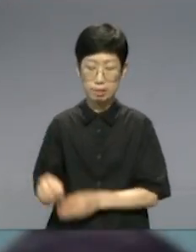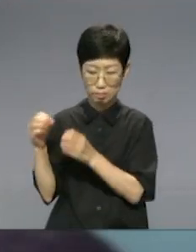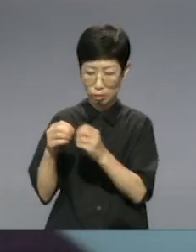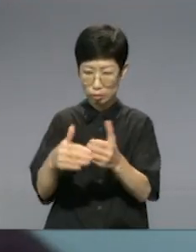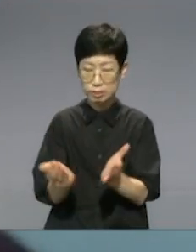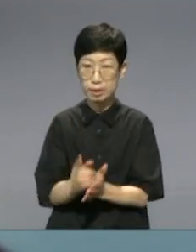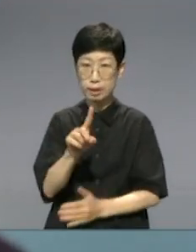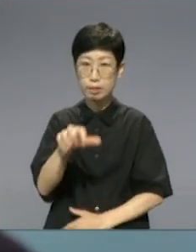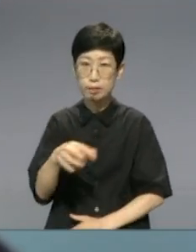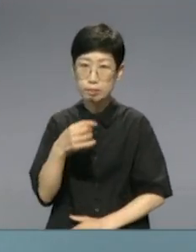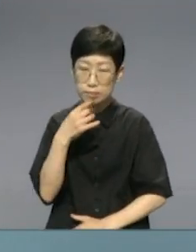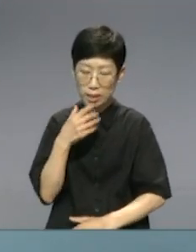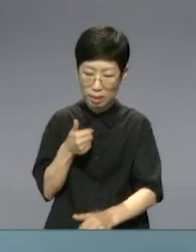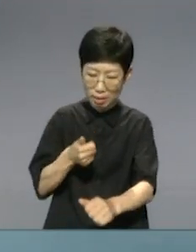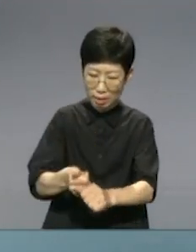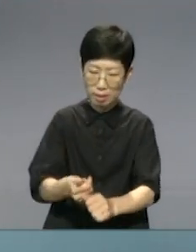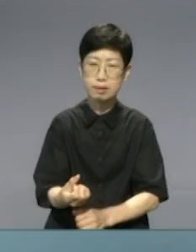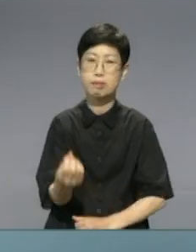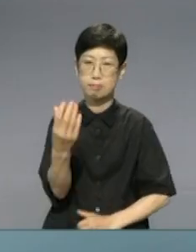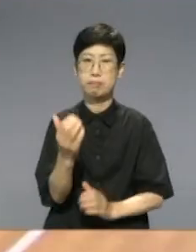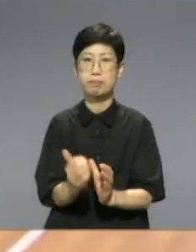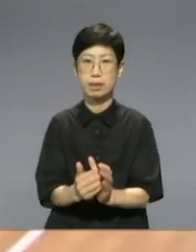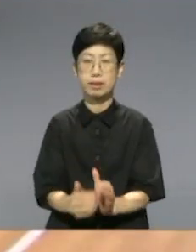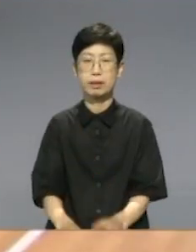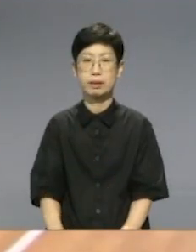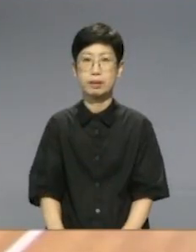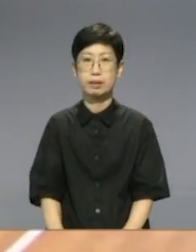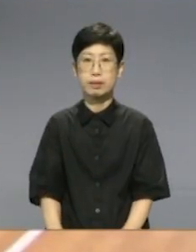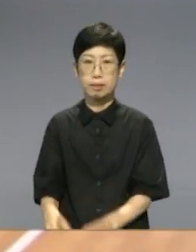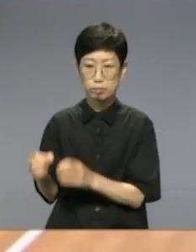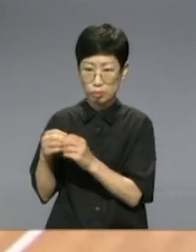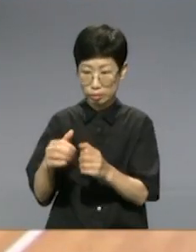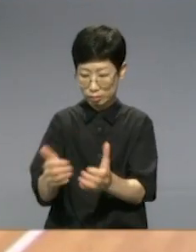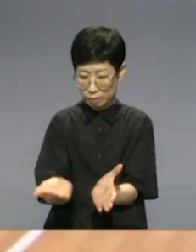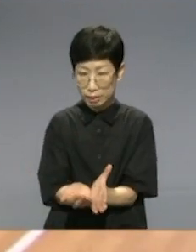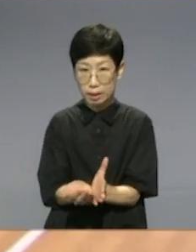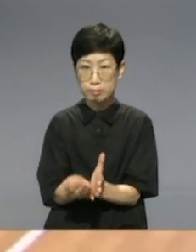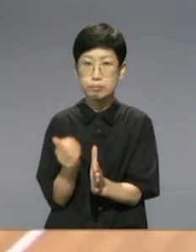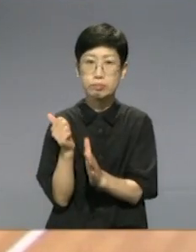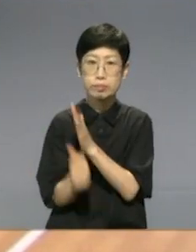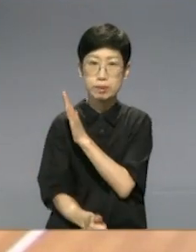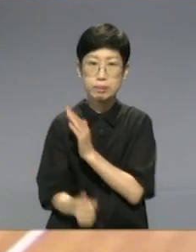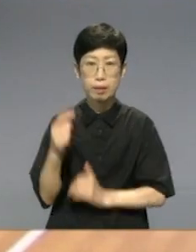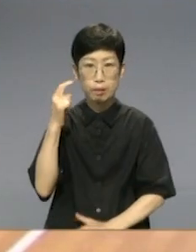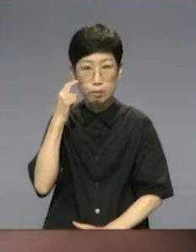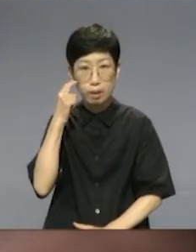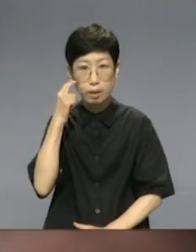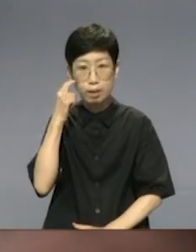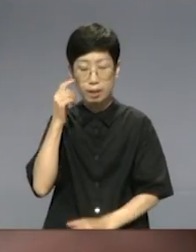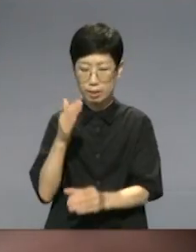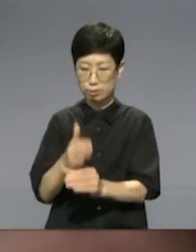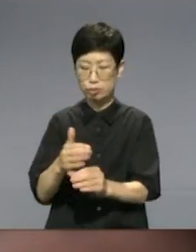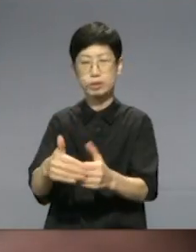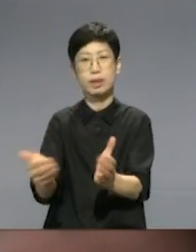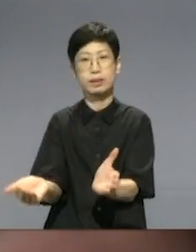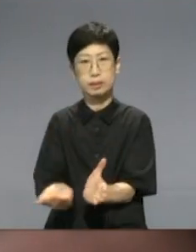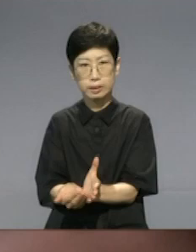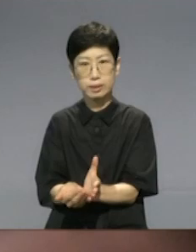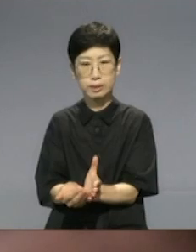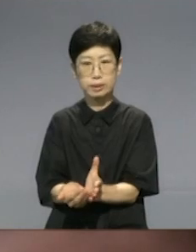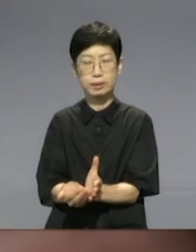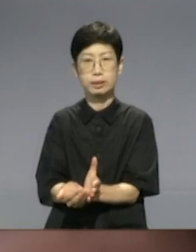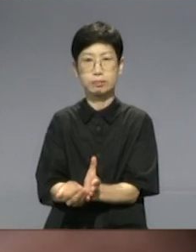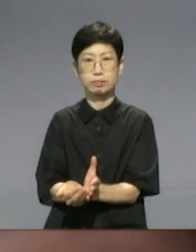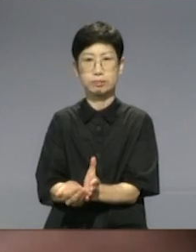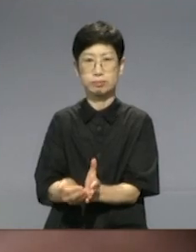한 곳만 간신히 지켰습니다. 보수당의 패배는 굳건한 지지층이던 중산층이 빠져나간 탓이